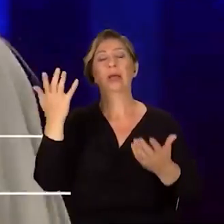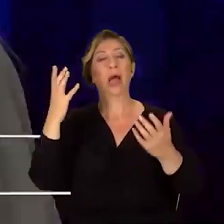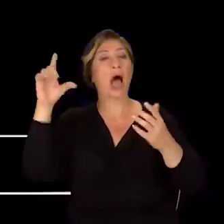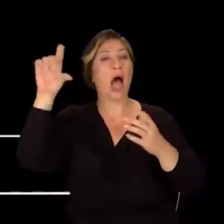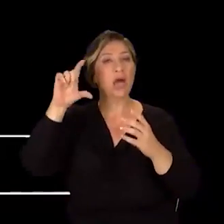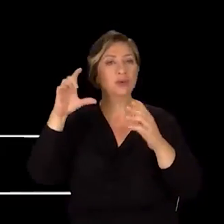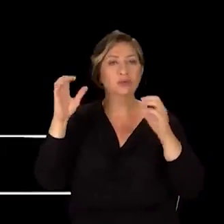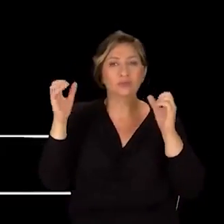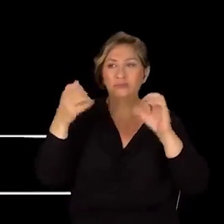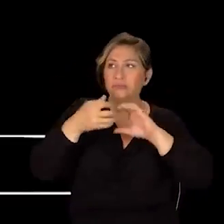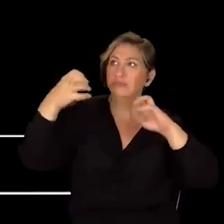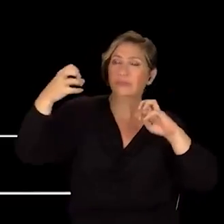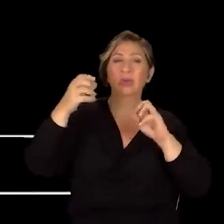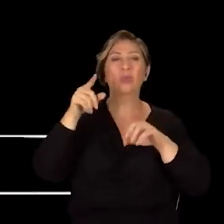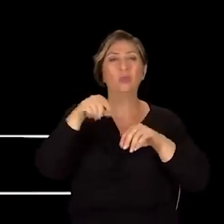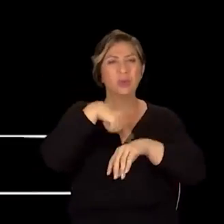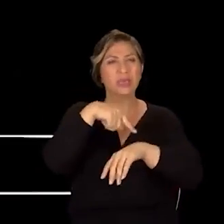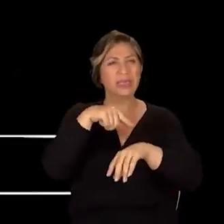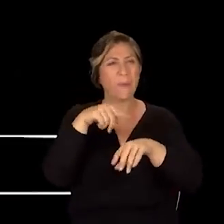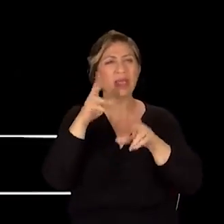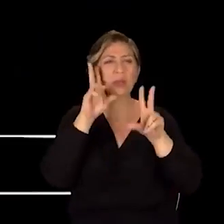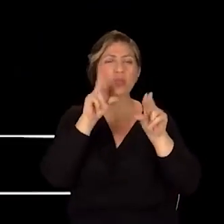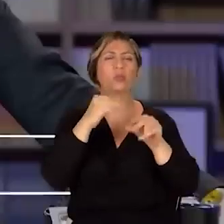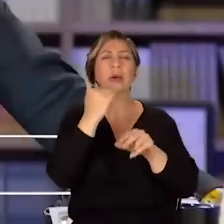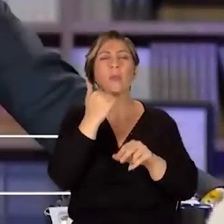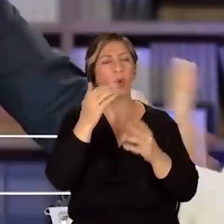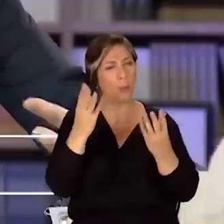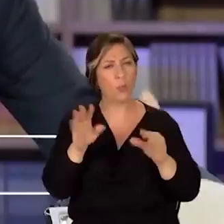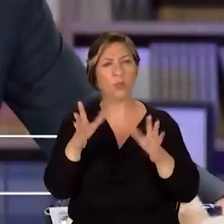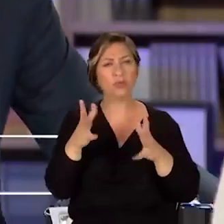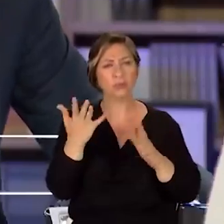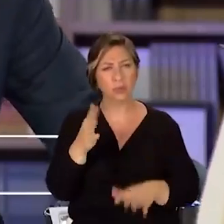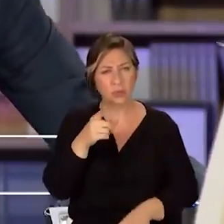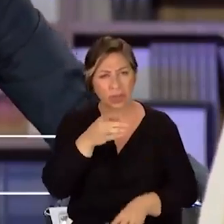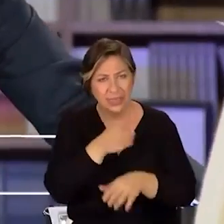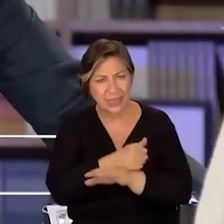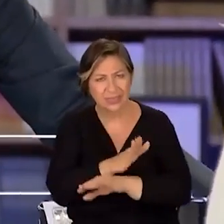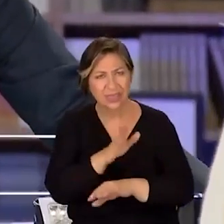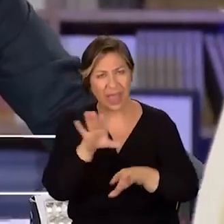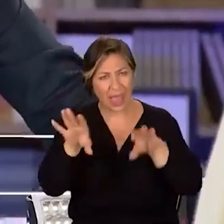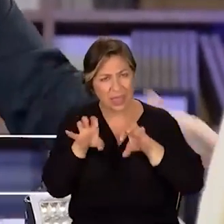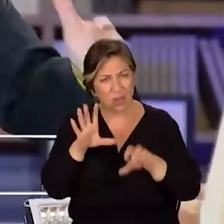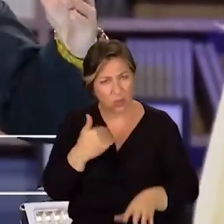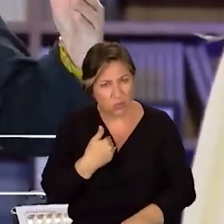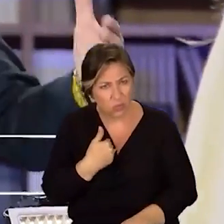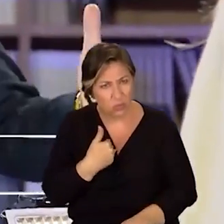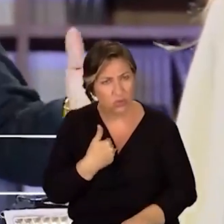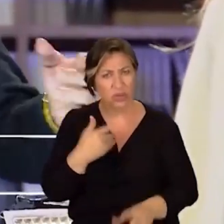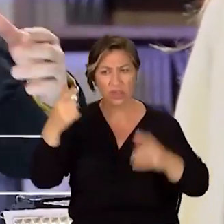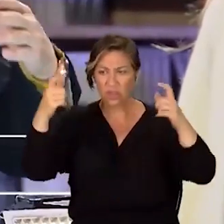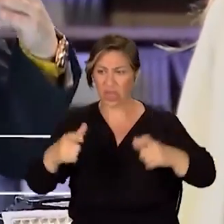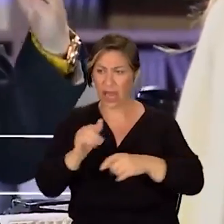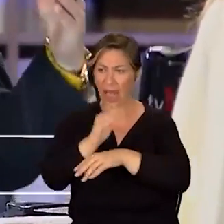Bu gibi olaylarda da uyumanız çok bozulabiliyor. Bunlar gün... gerçekten doğru. Etkileniyor muyuz? Evet. Şehir